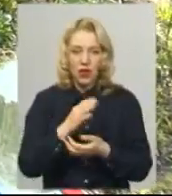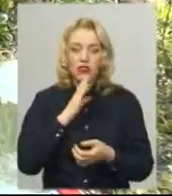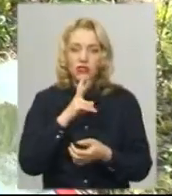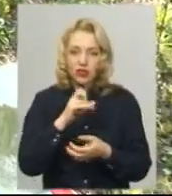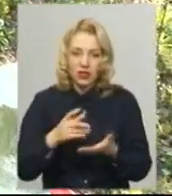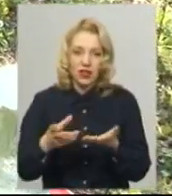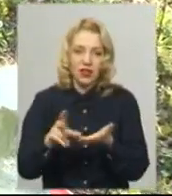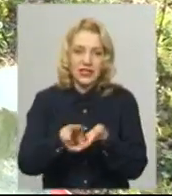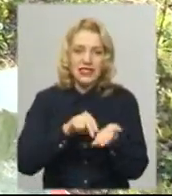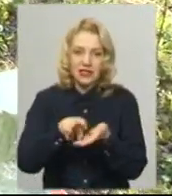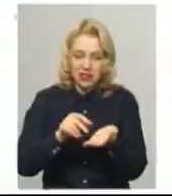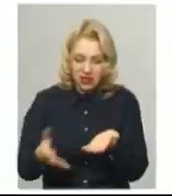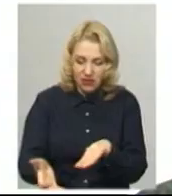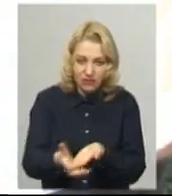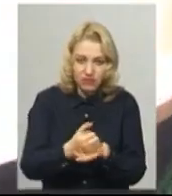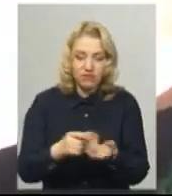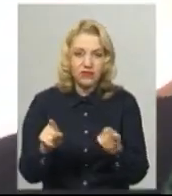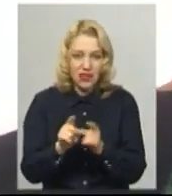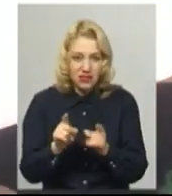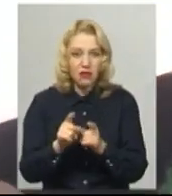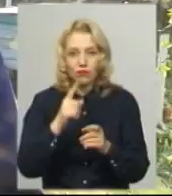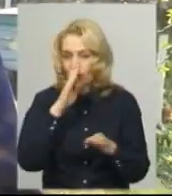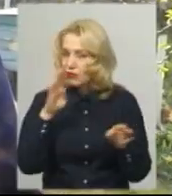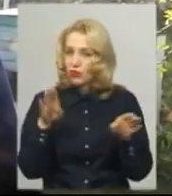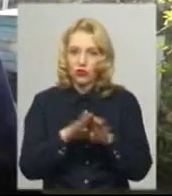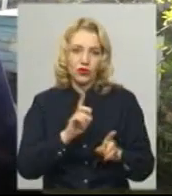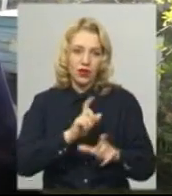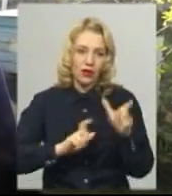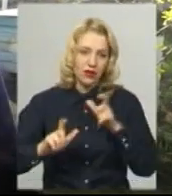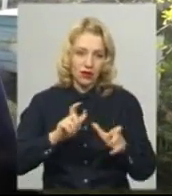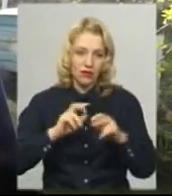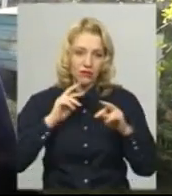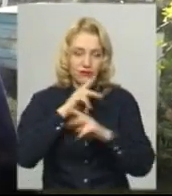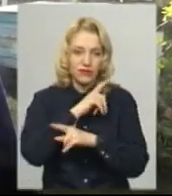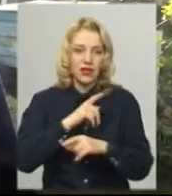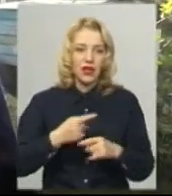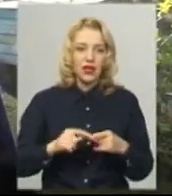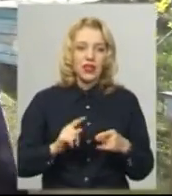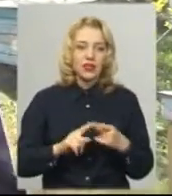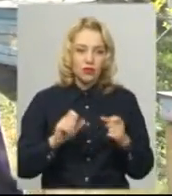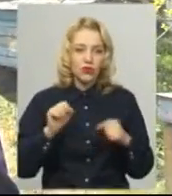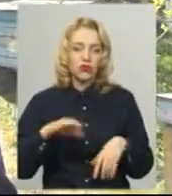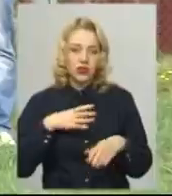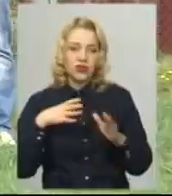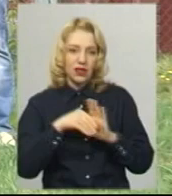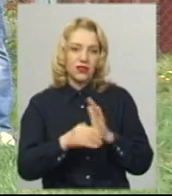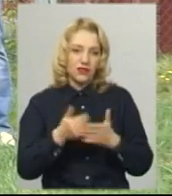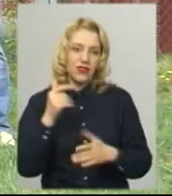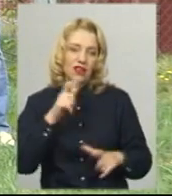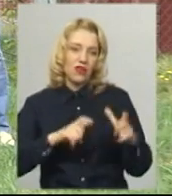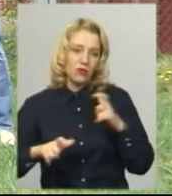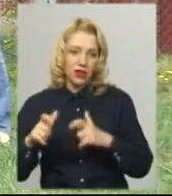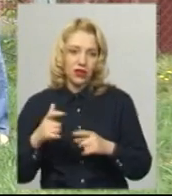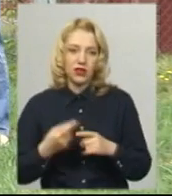для подальших аналізів, отруєння бджіл хімікатами не виключає. Ці бджоли можуть загинути від використання хімікатів.